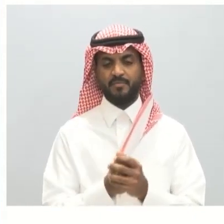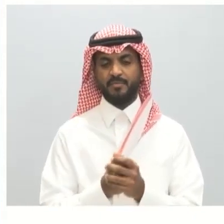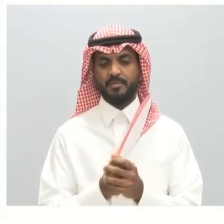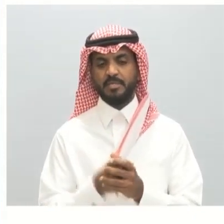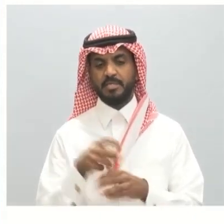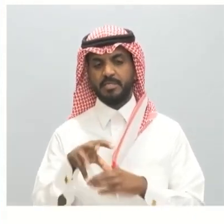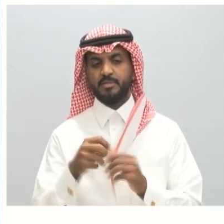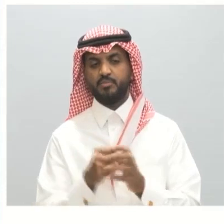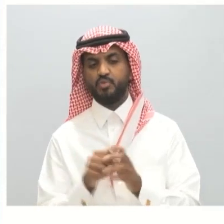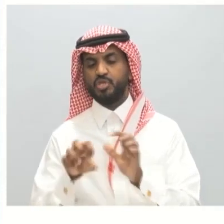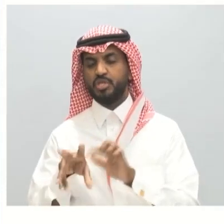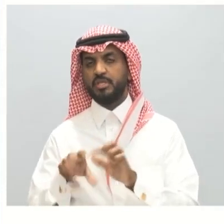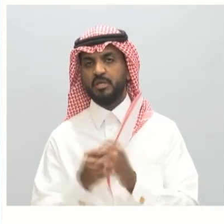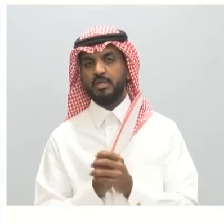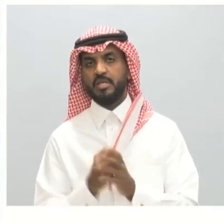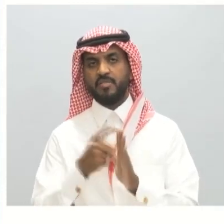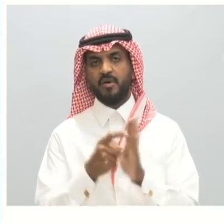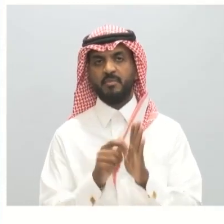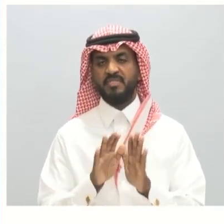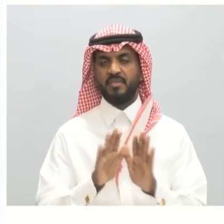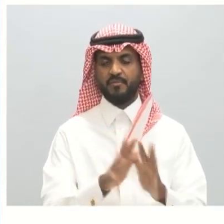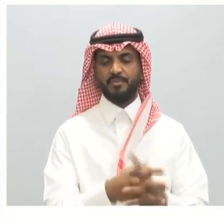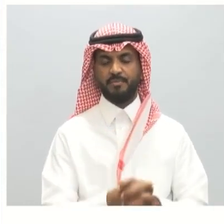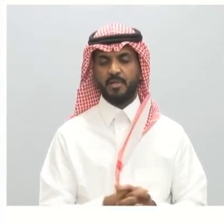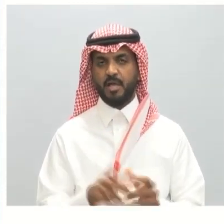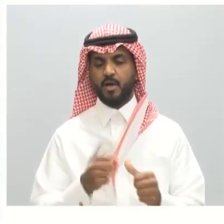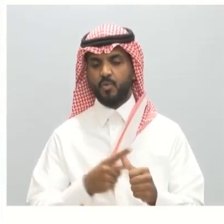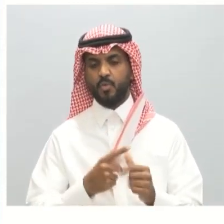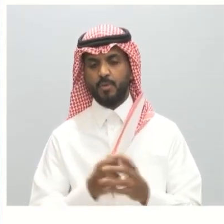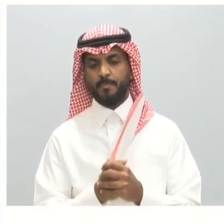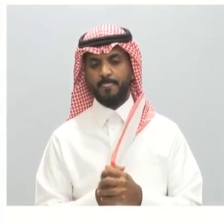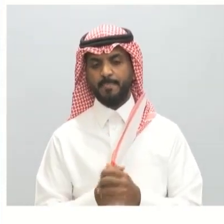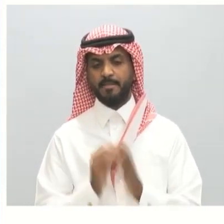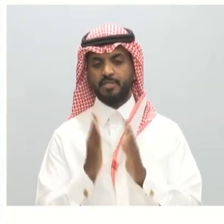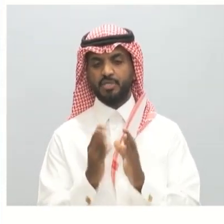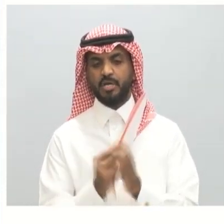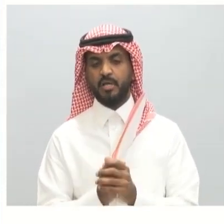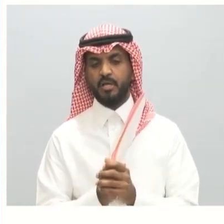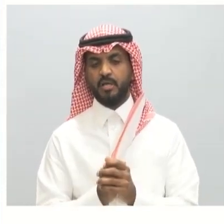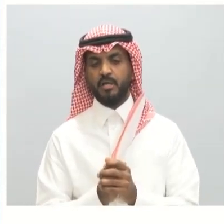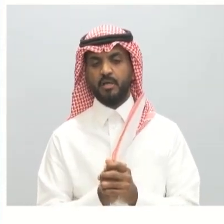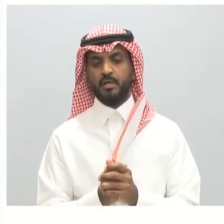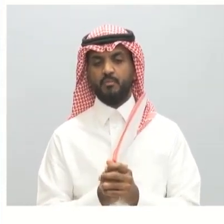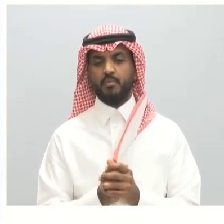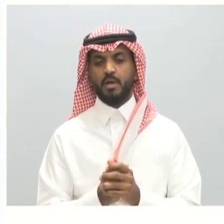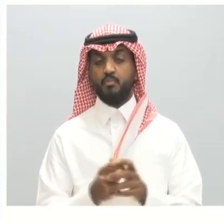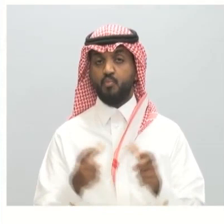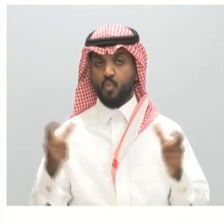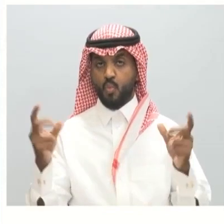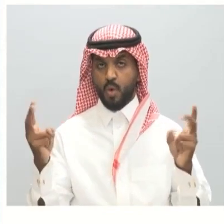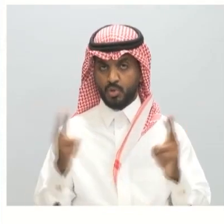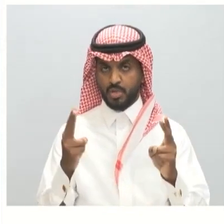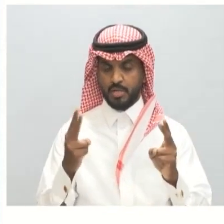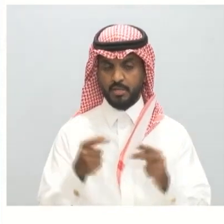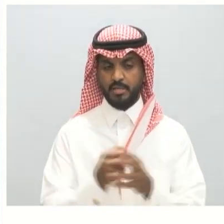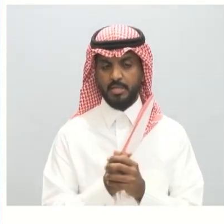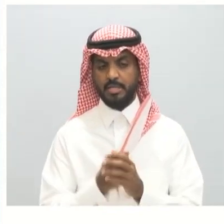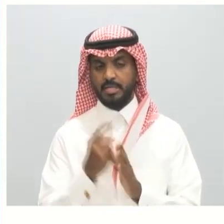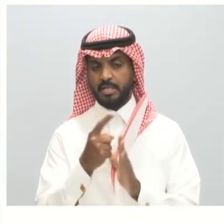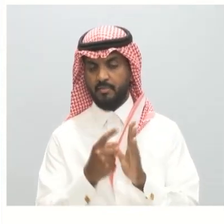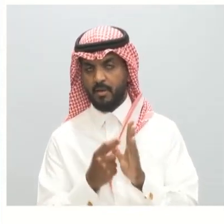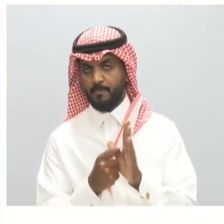مستشعرات نظام الدفع لبن الاولى اتجاه اتجاه المواجهه لنظام